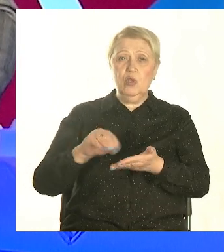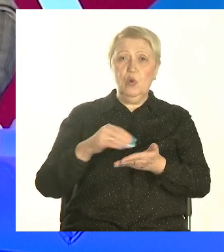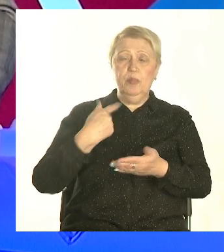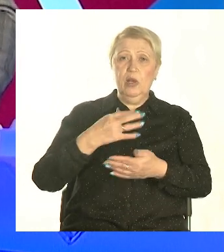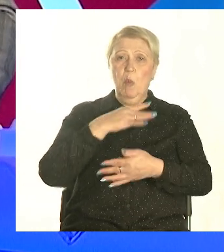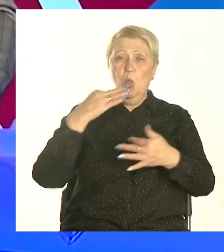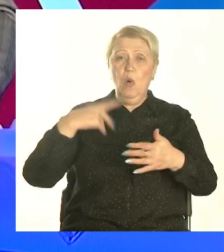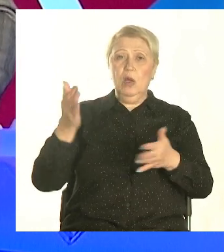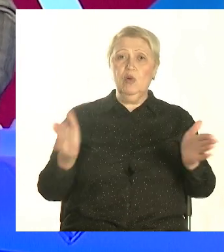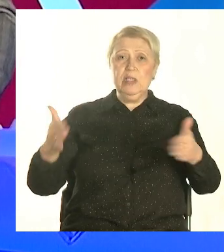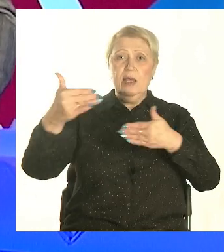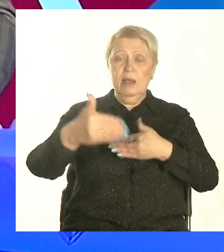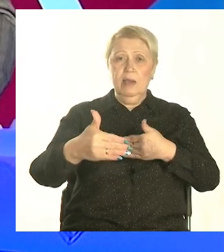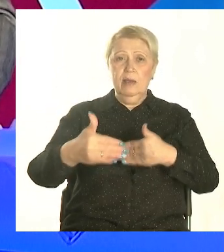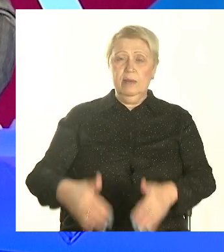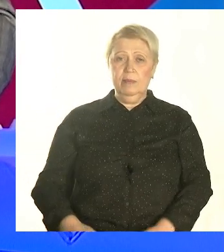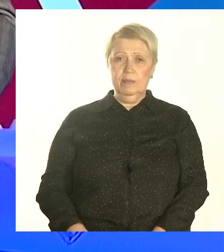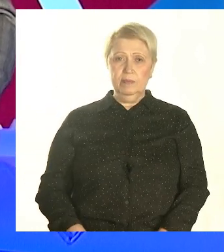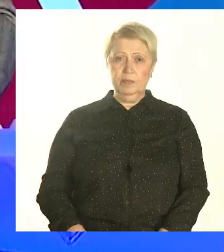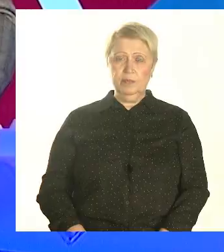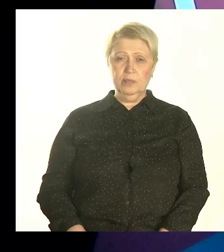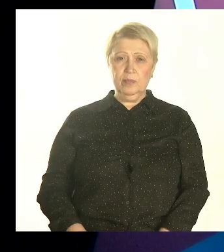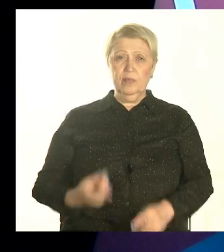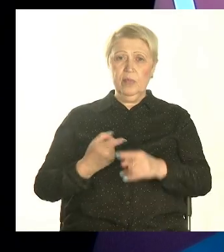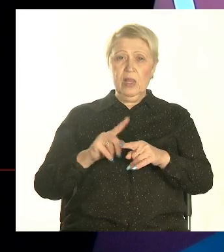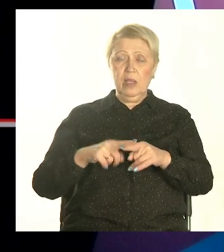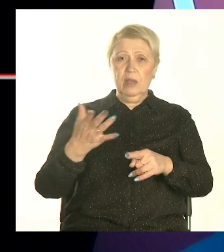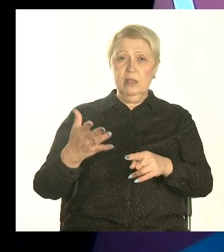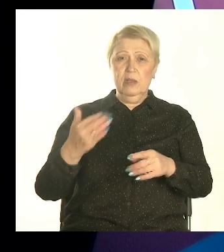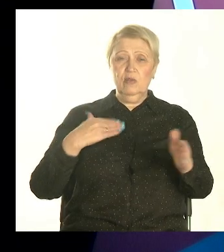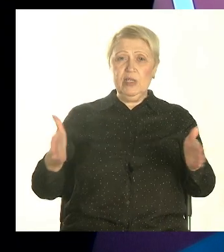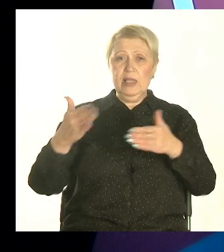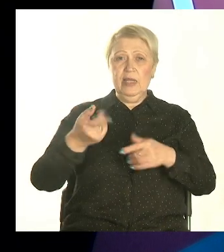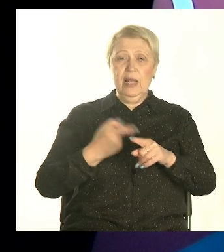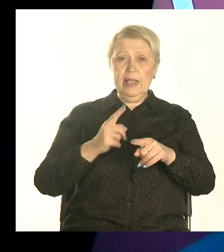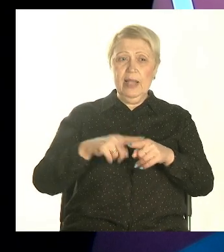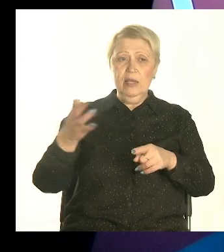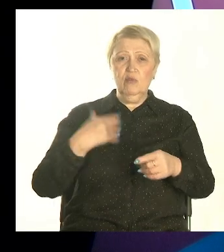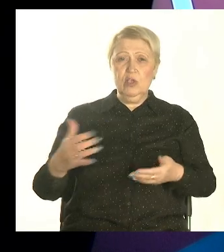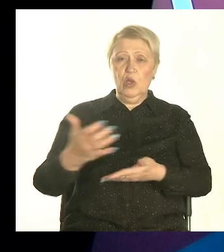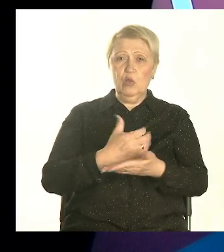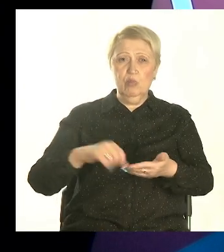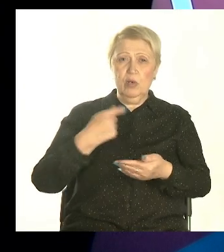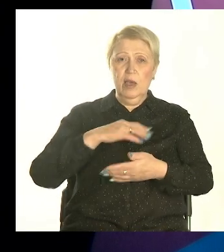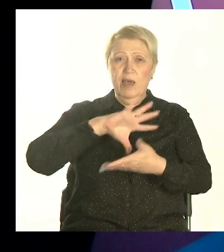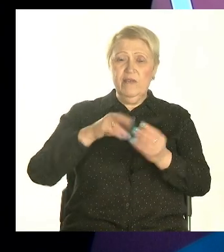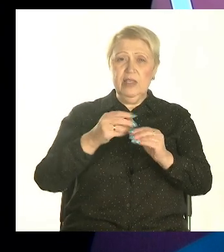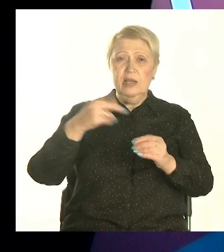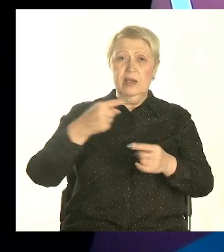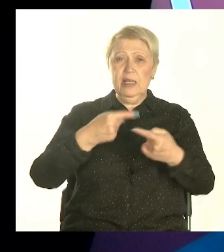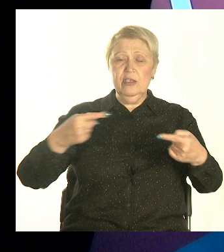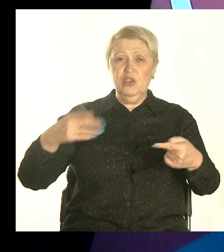контейнеров объемом 1,1 куба. Это контейнеры для сбора всех перерабатываемых